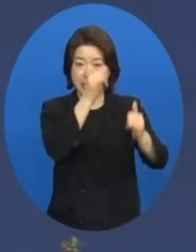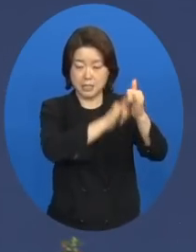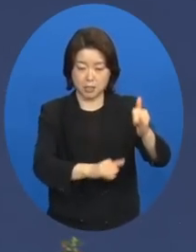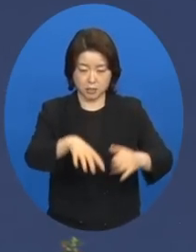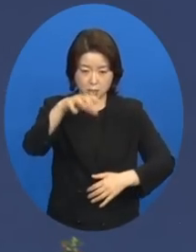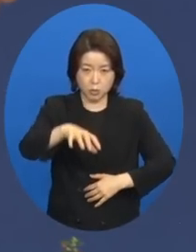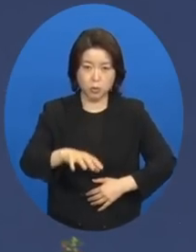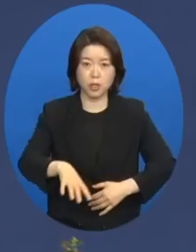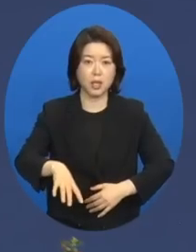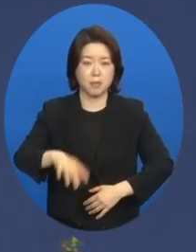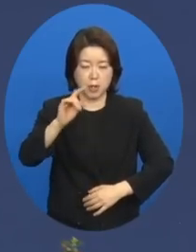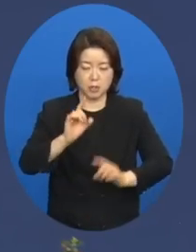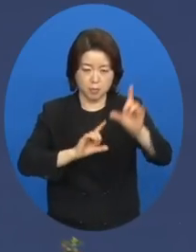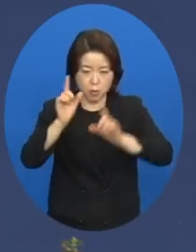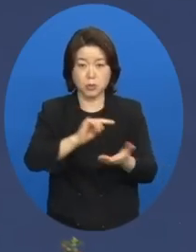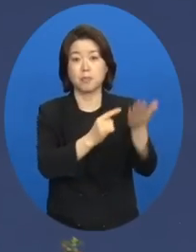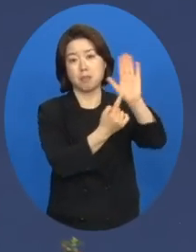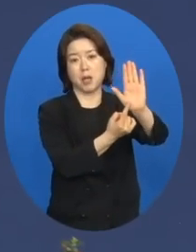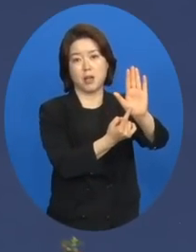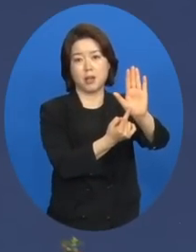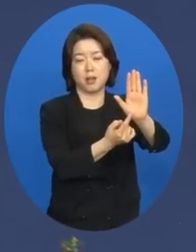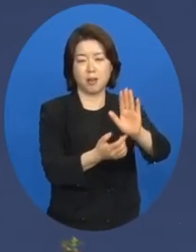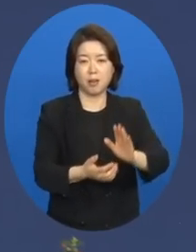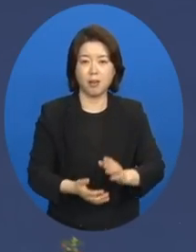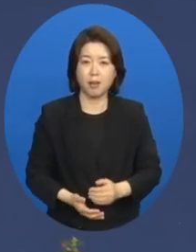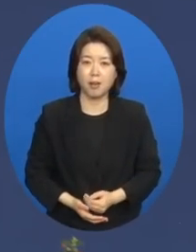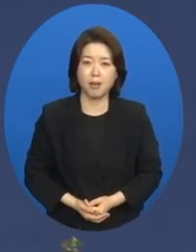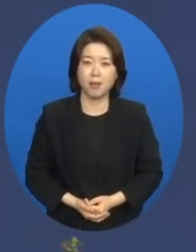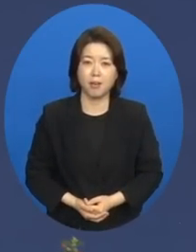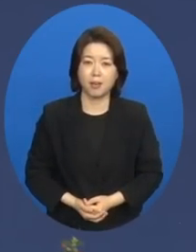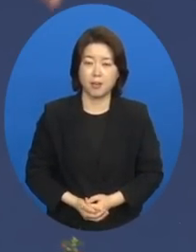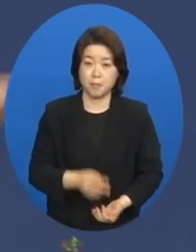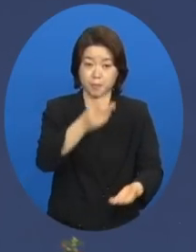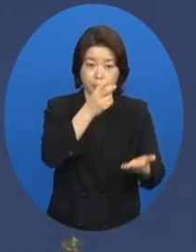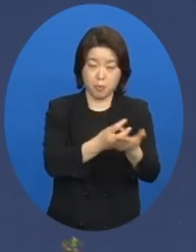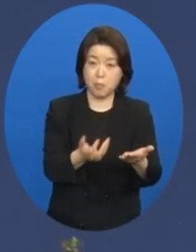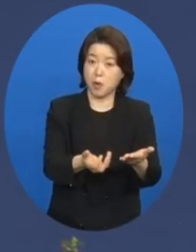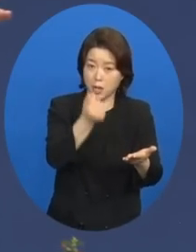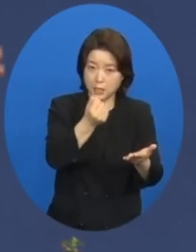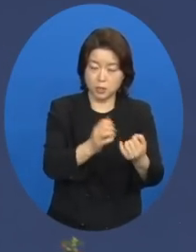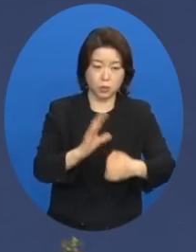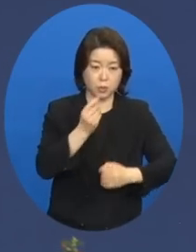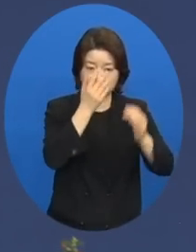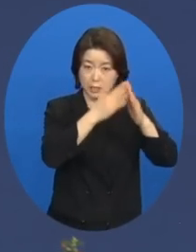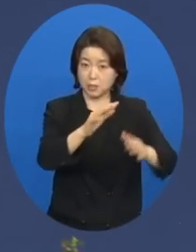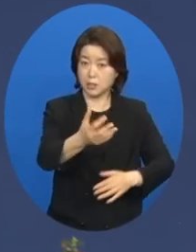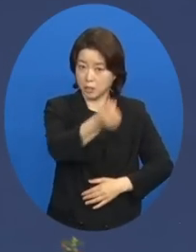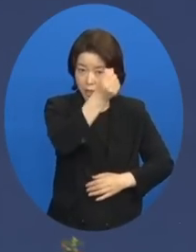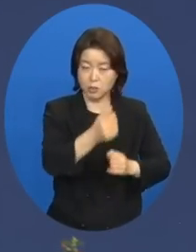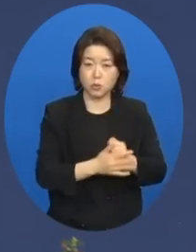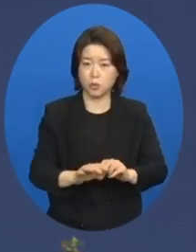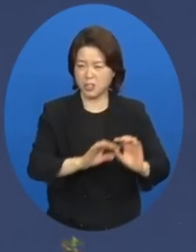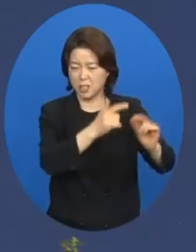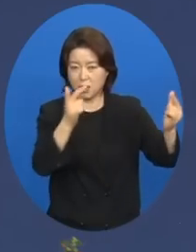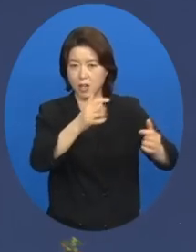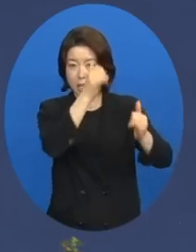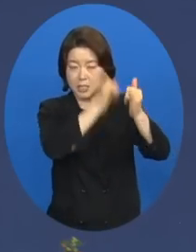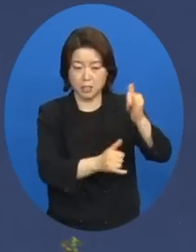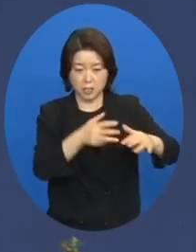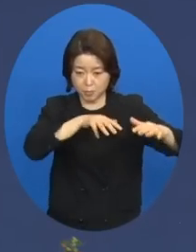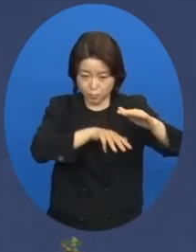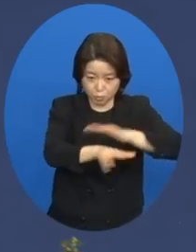드디어 실체의 모습을 드러냈습니다. 율법을 가지고 성전을 가지고 그 모든 역사적